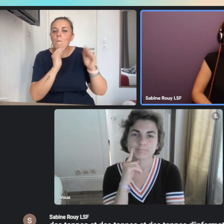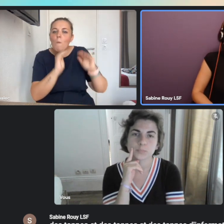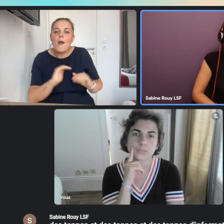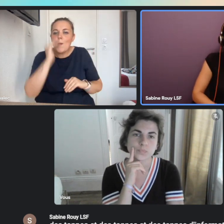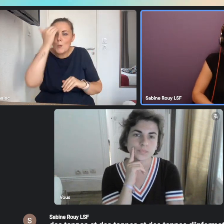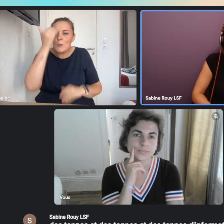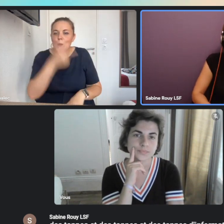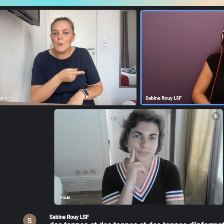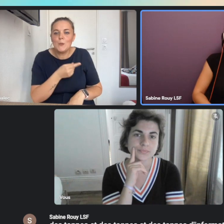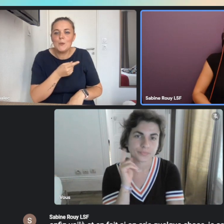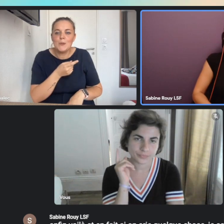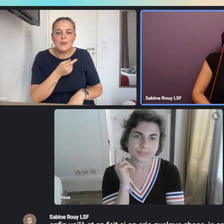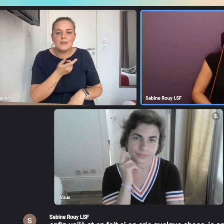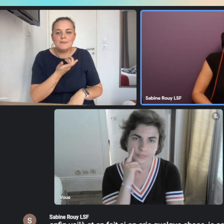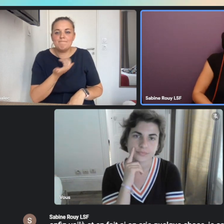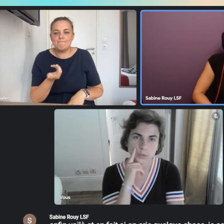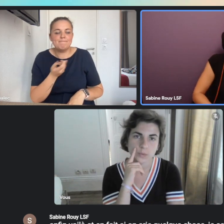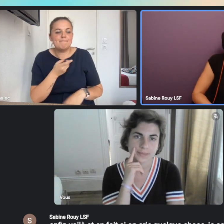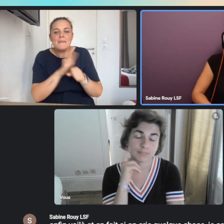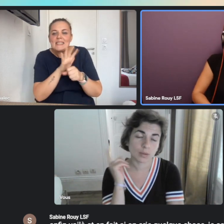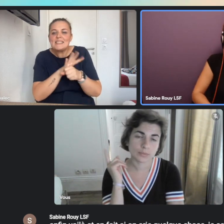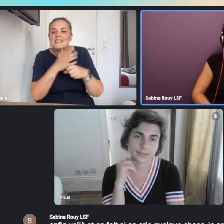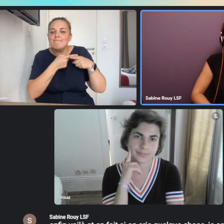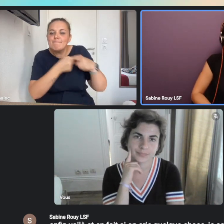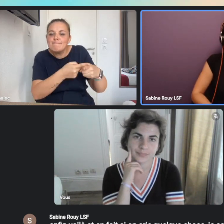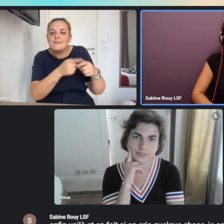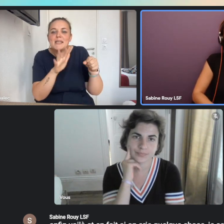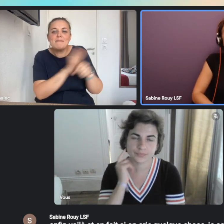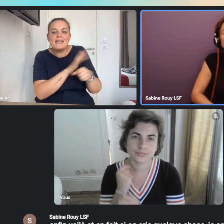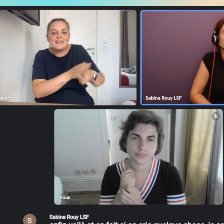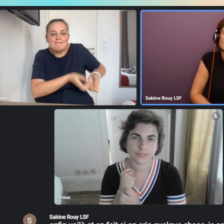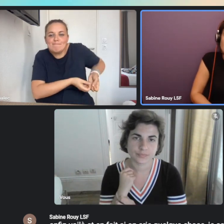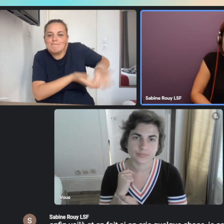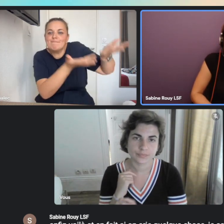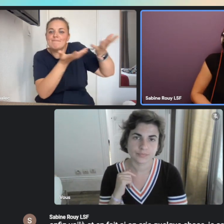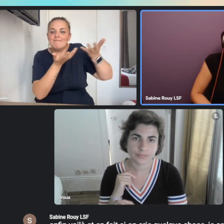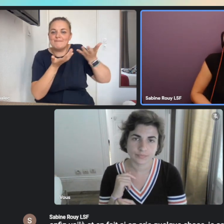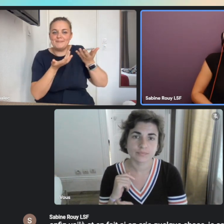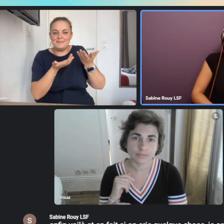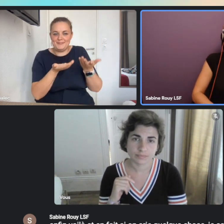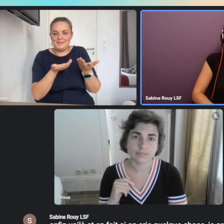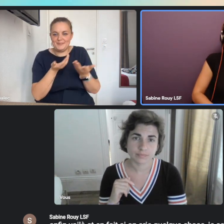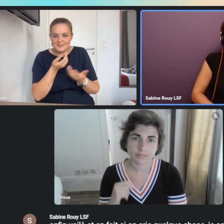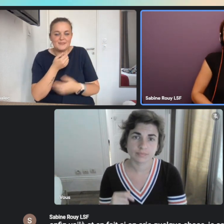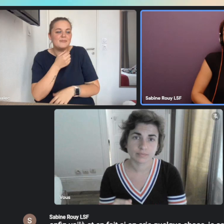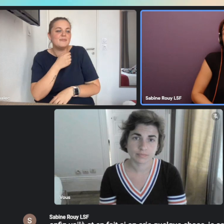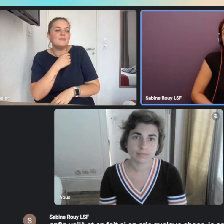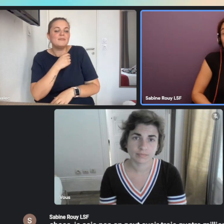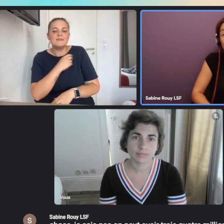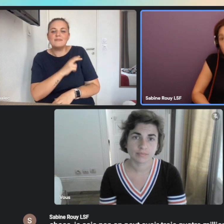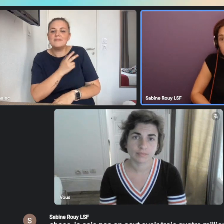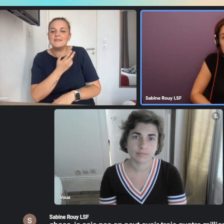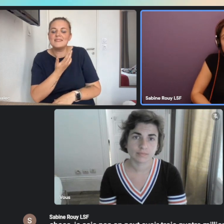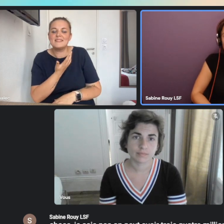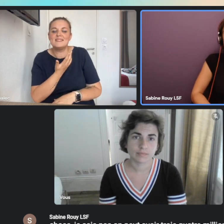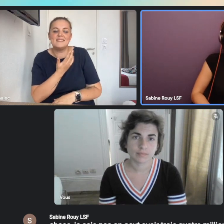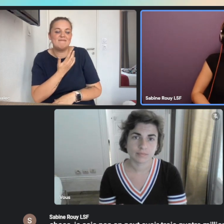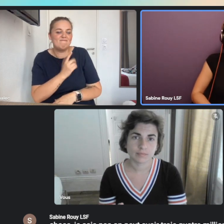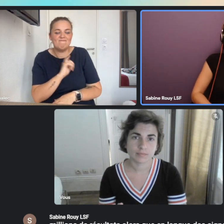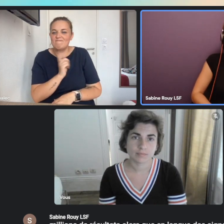c'est très faible ou c'est moins connu. C'est pas assez partagé, c'est pas assez développé, pas